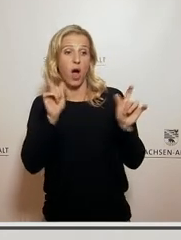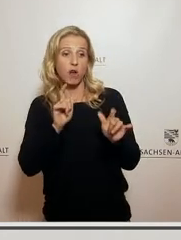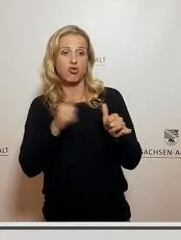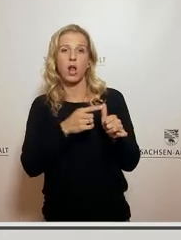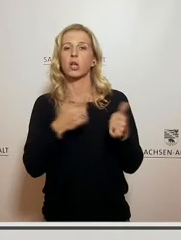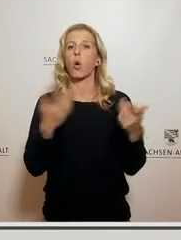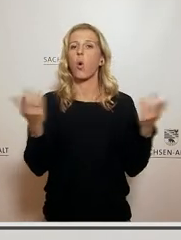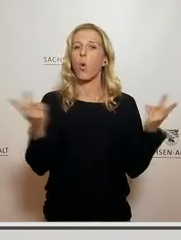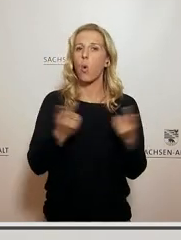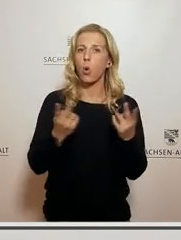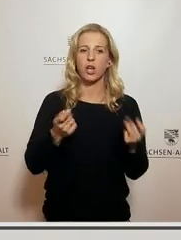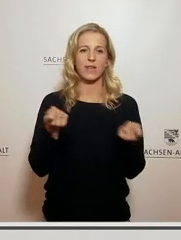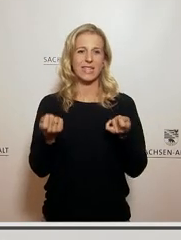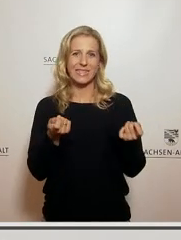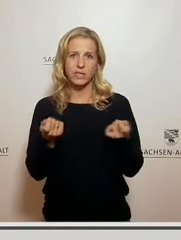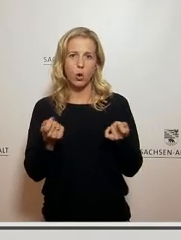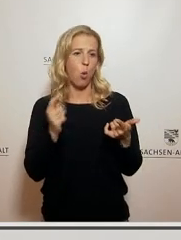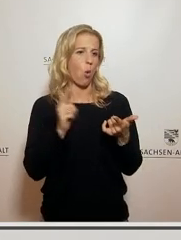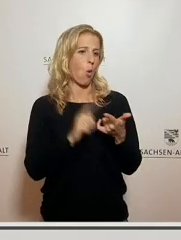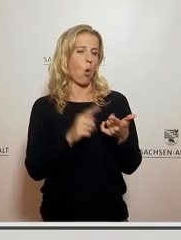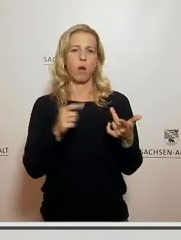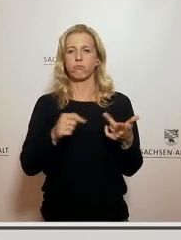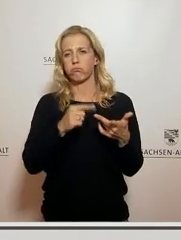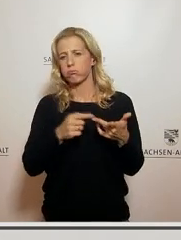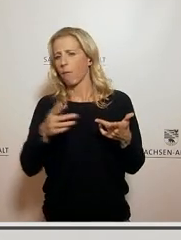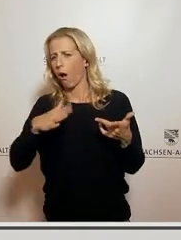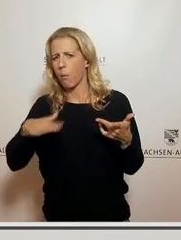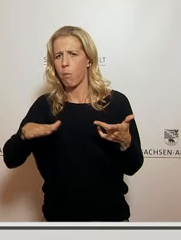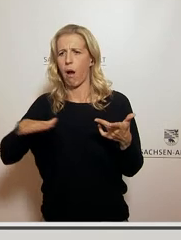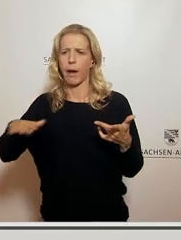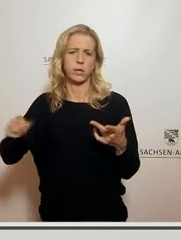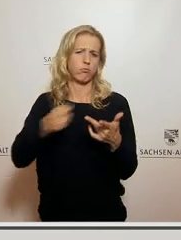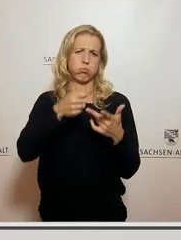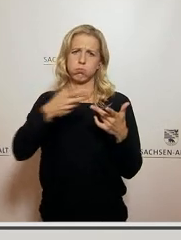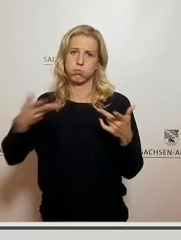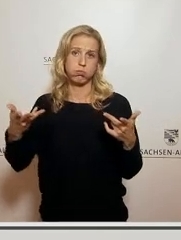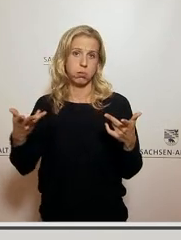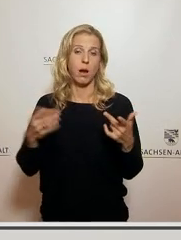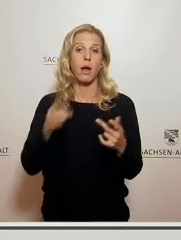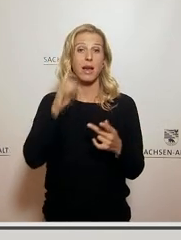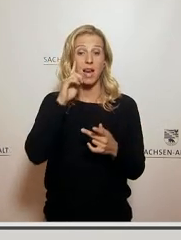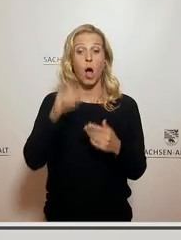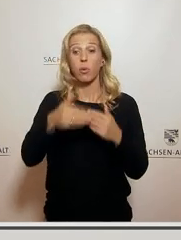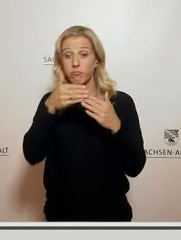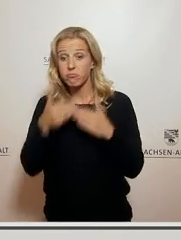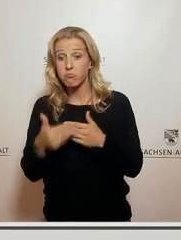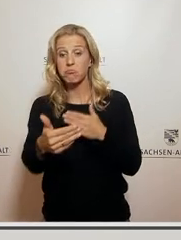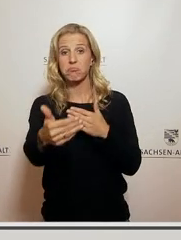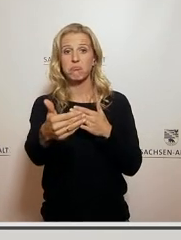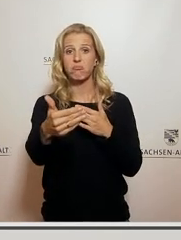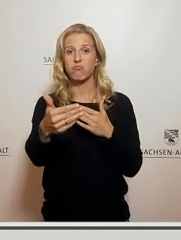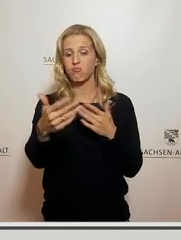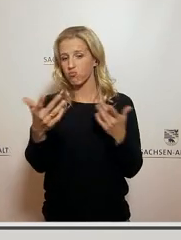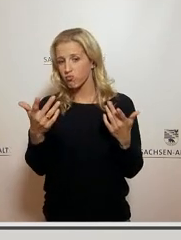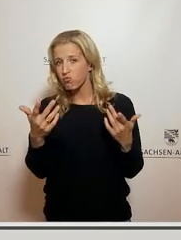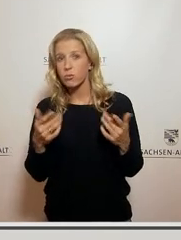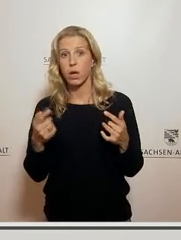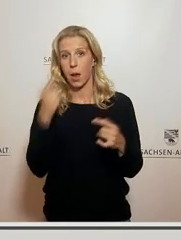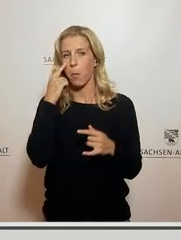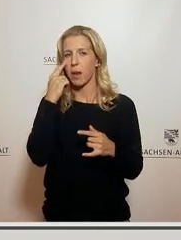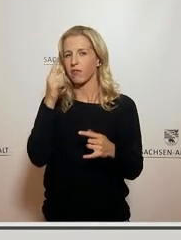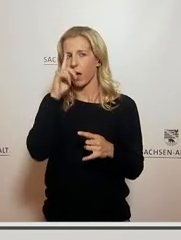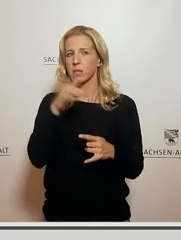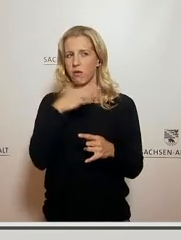eine Diskothek, sei es für einen anderen Bereich. Und ich glaube, dass es auf Dauer, auch wenn man das jetzt noch kritisch